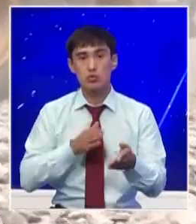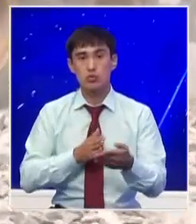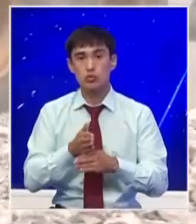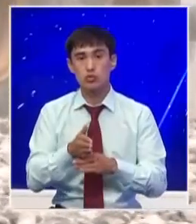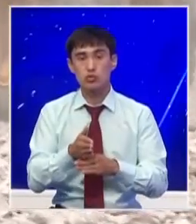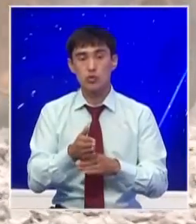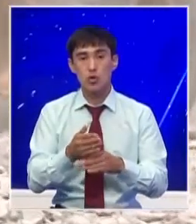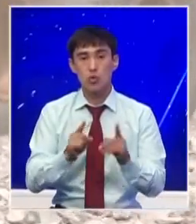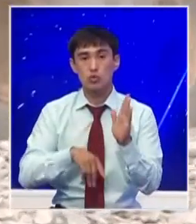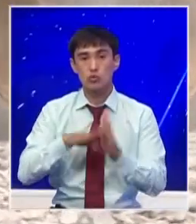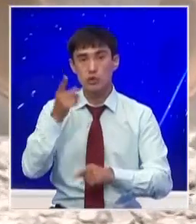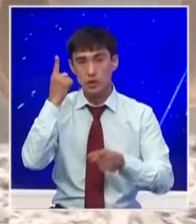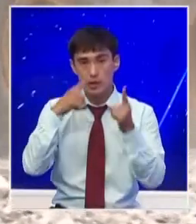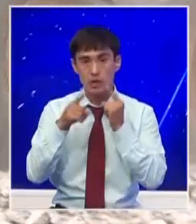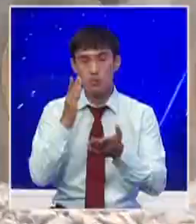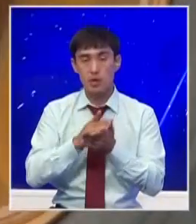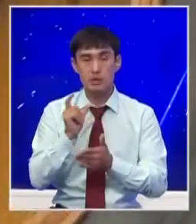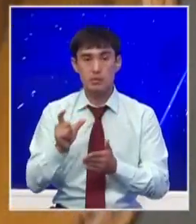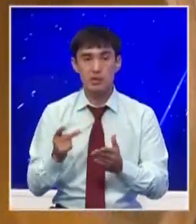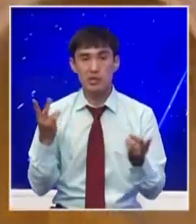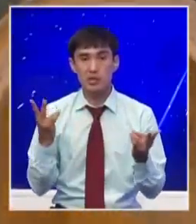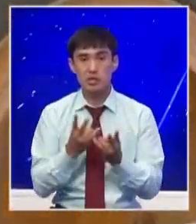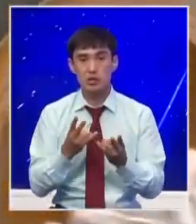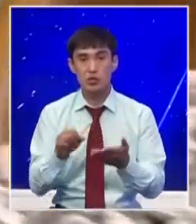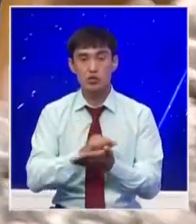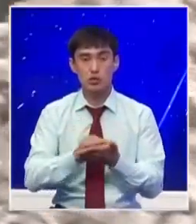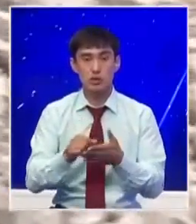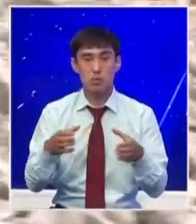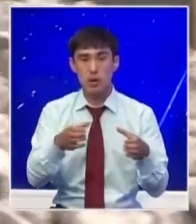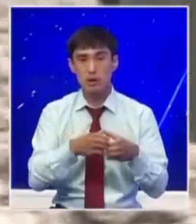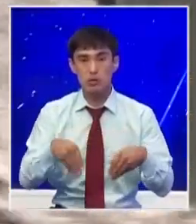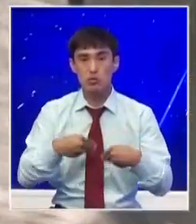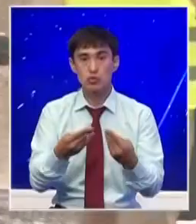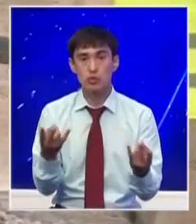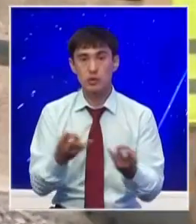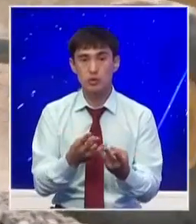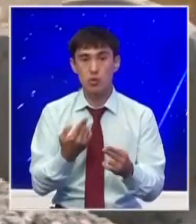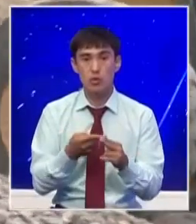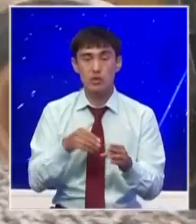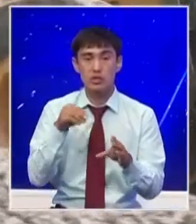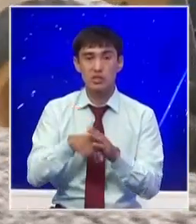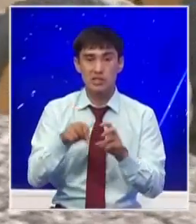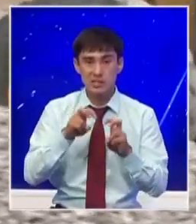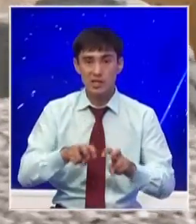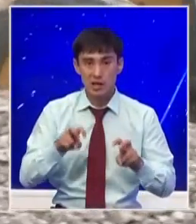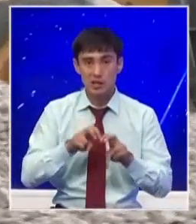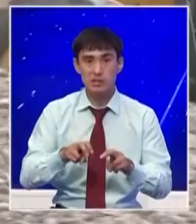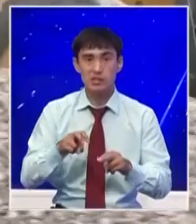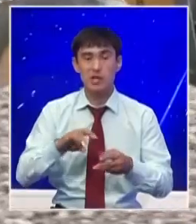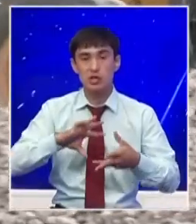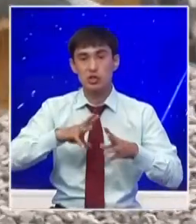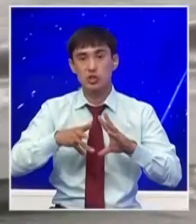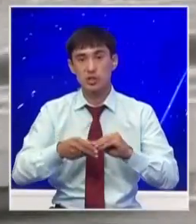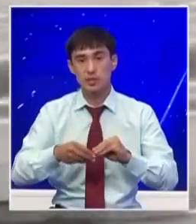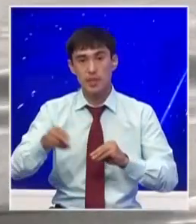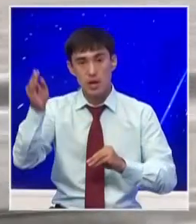үшін озық идеялары бар азаматтар қажетті құжаттар пакетін ұсынуы қажет. Оның ішінде зертханалық